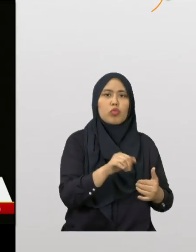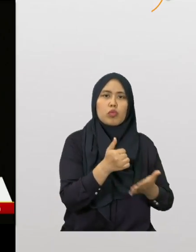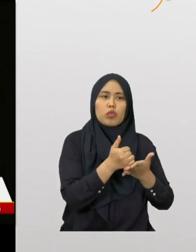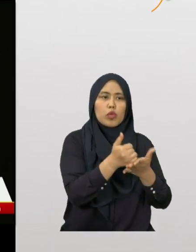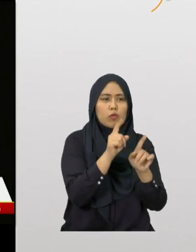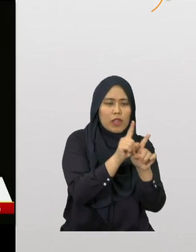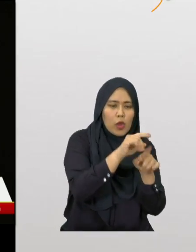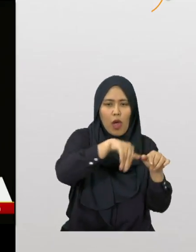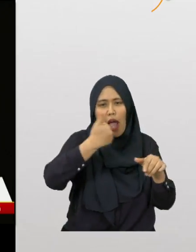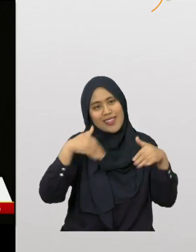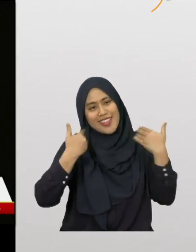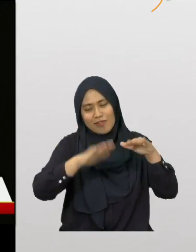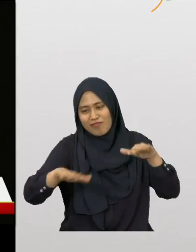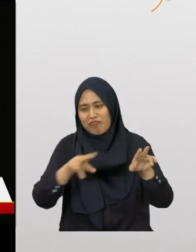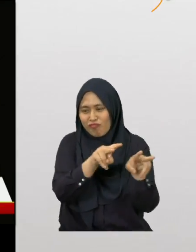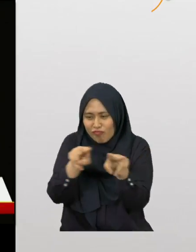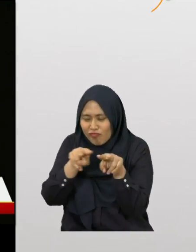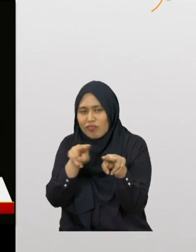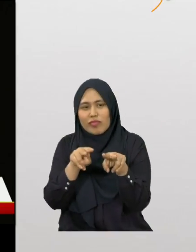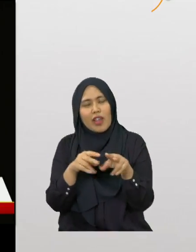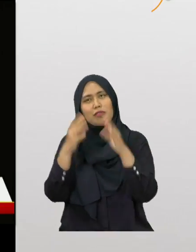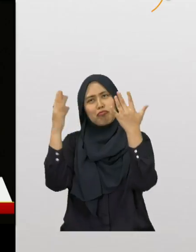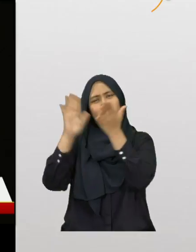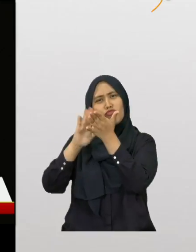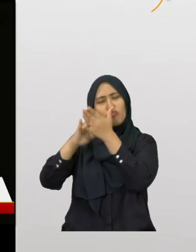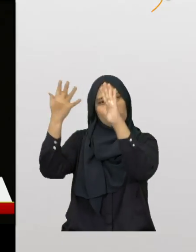belia lain. Syabas Rushdi.